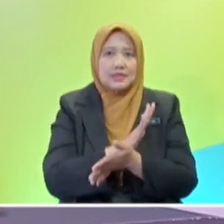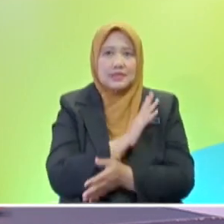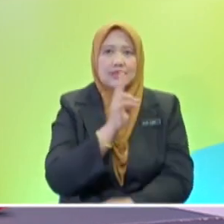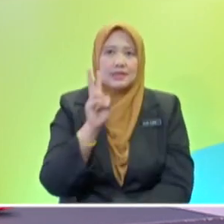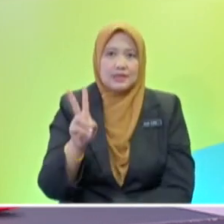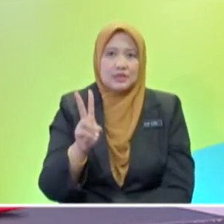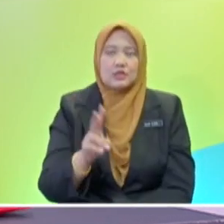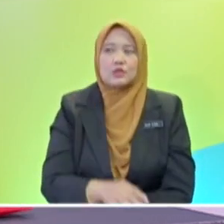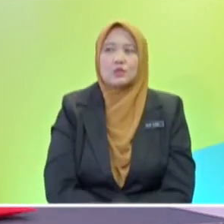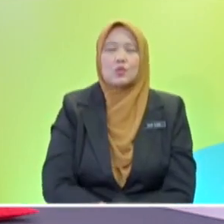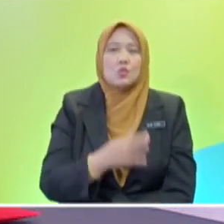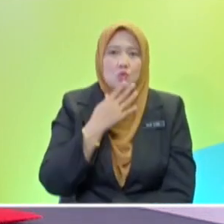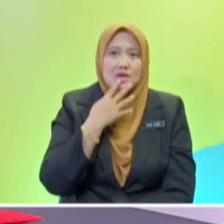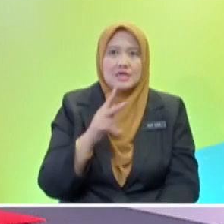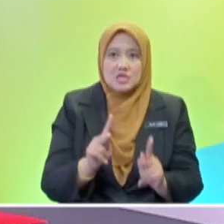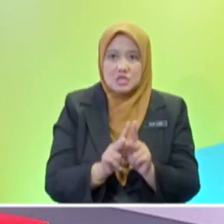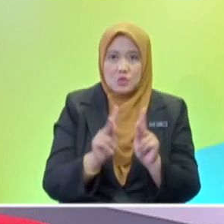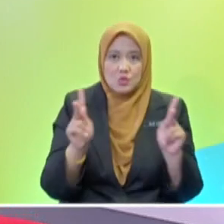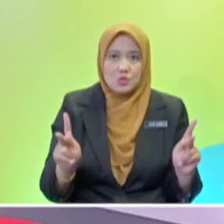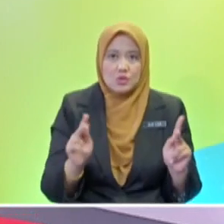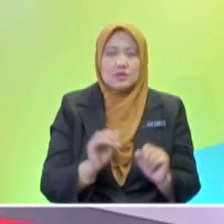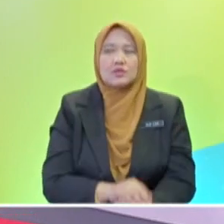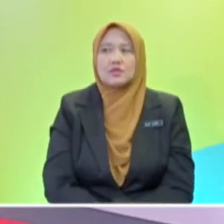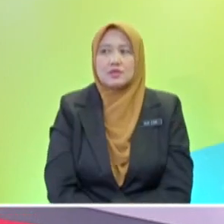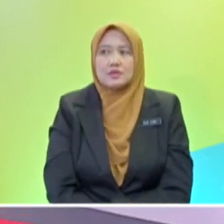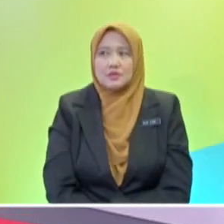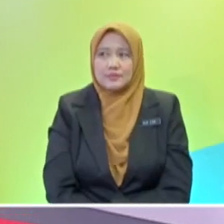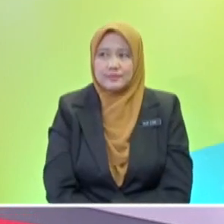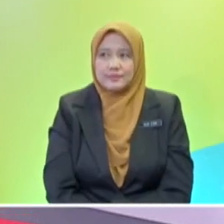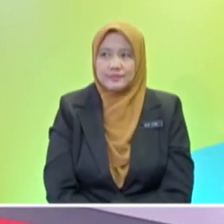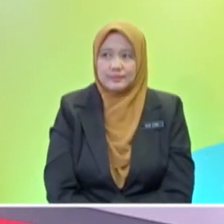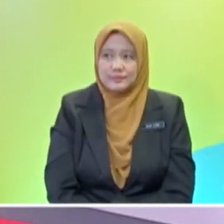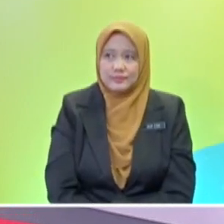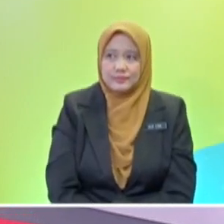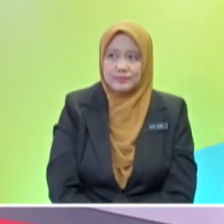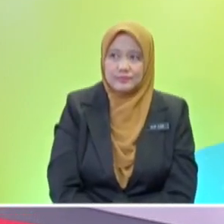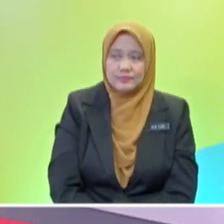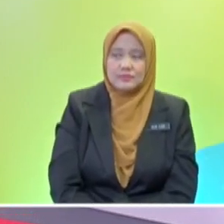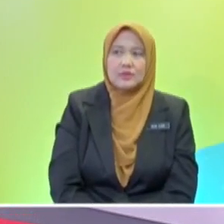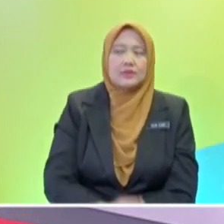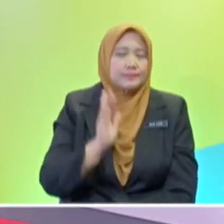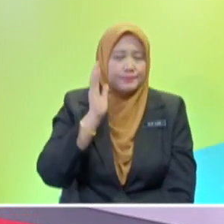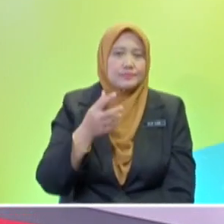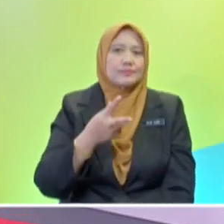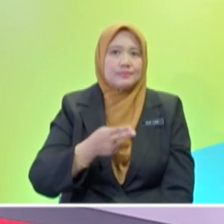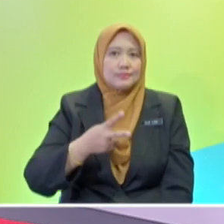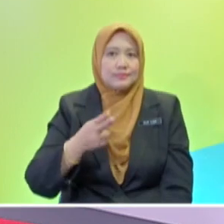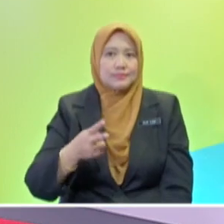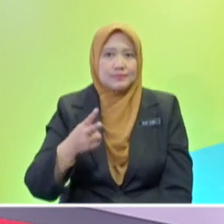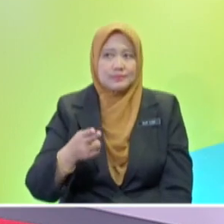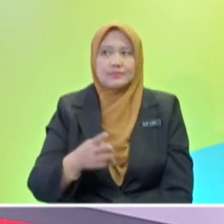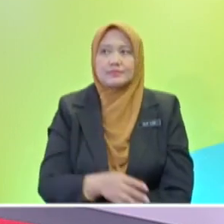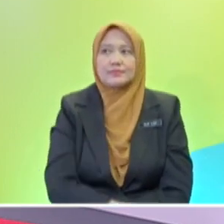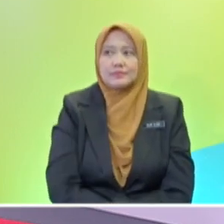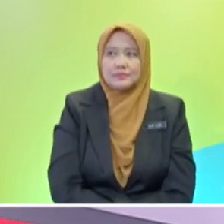itulah warna kontrakan Oke motif yang sama seperti yang kita belajar tadi ya inilah Karan tuh Oke jadi kita akan gunting bentuk eee motif tersebut